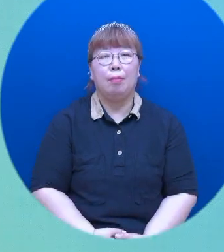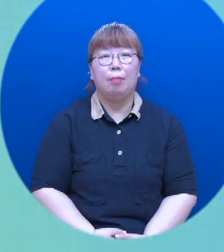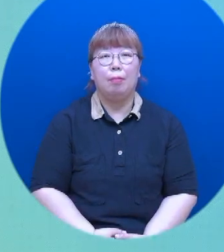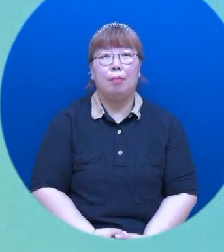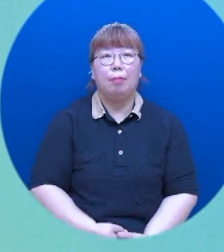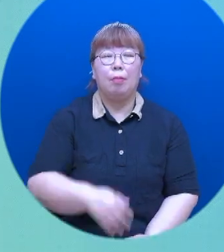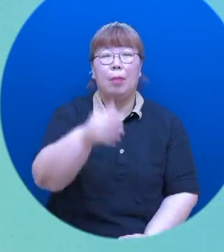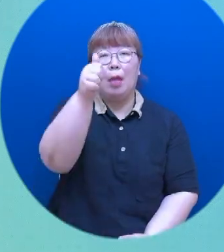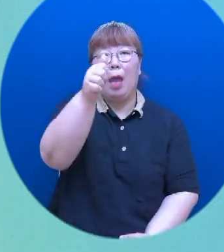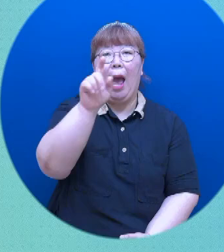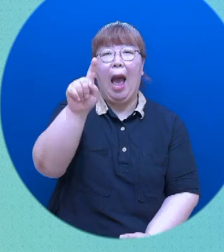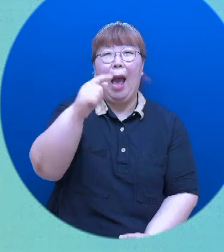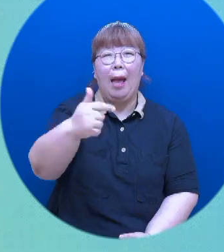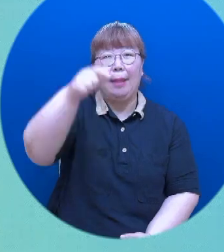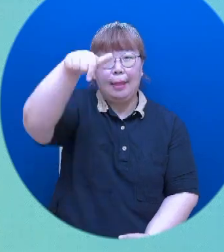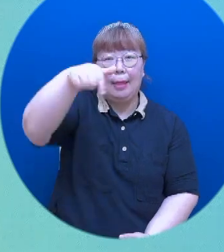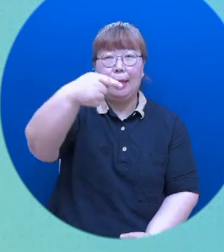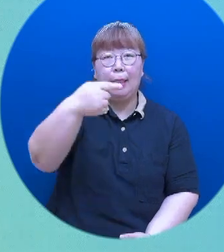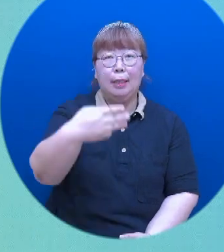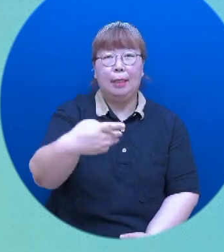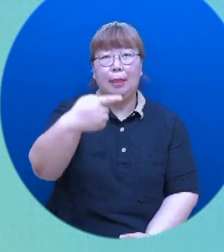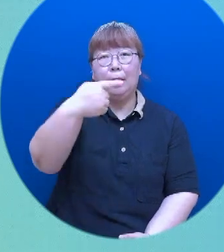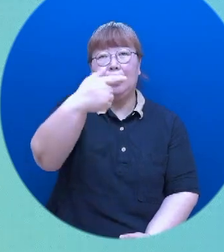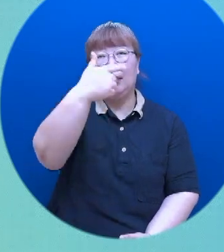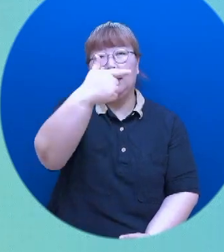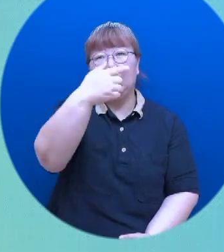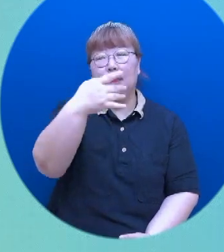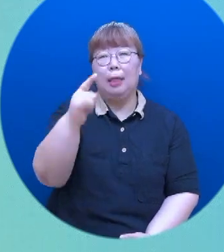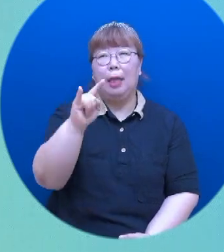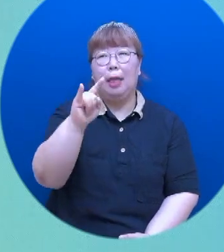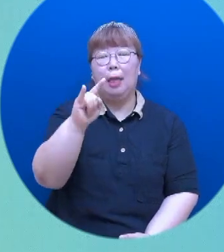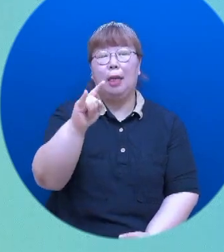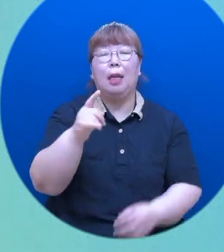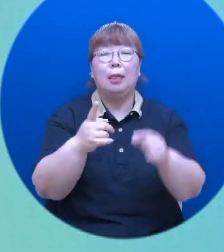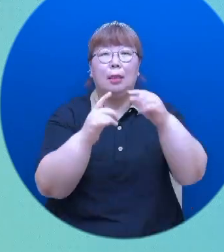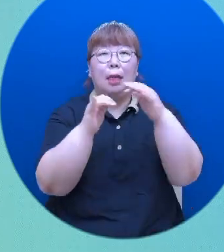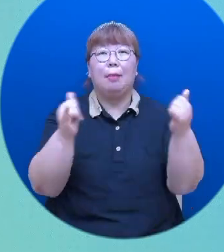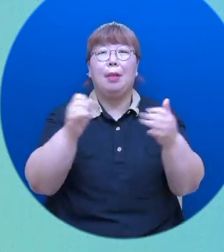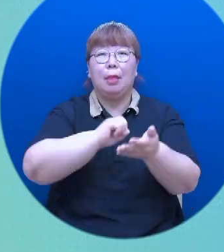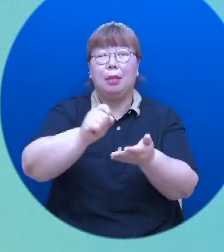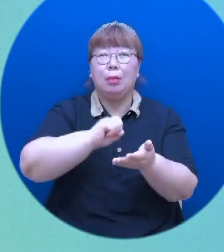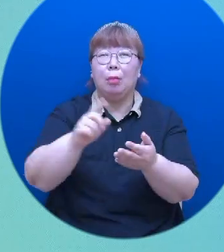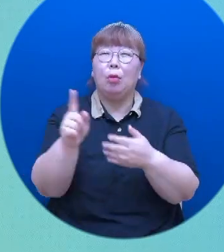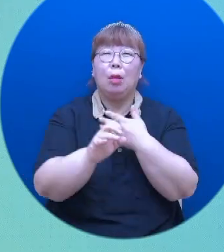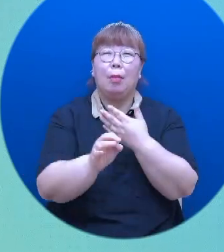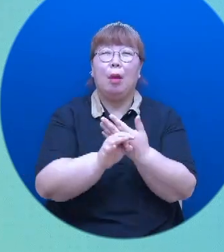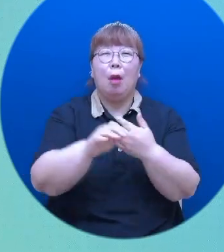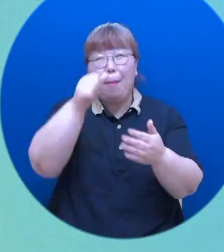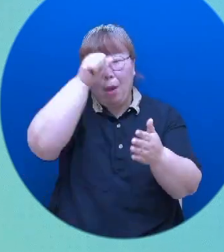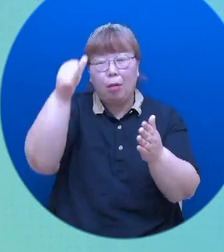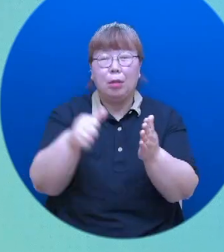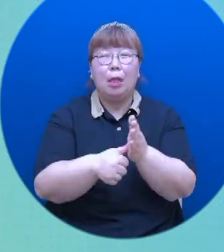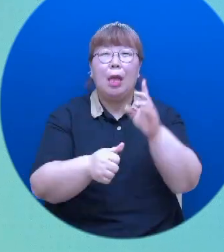한근태라고 하는 분이 이런 책을 썼죠. 일생에 한 번은 고수를 만나라.